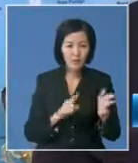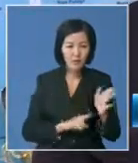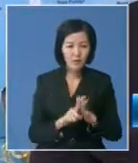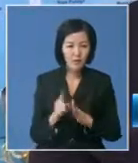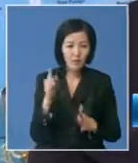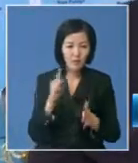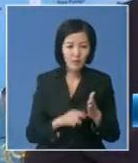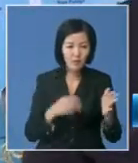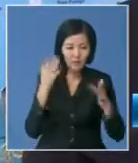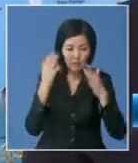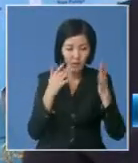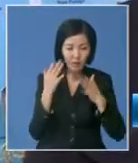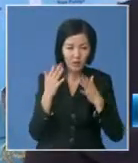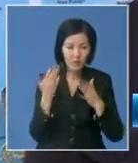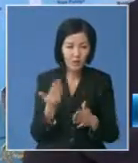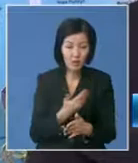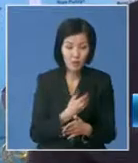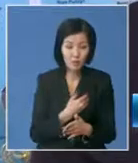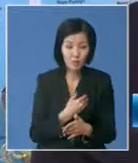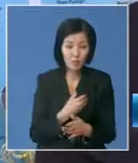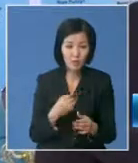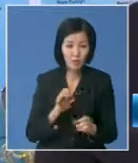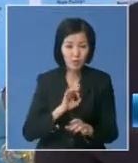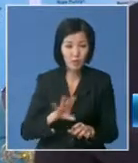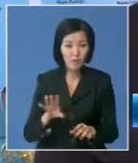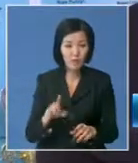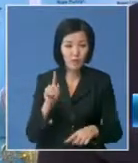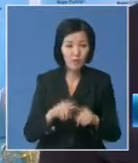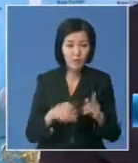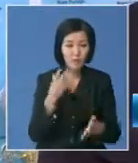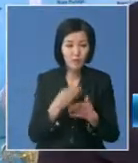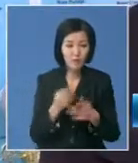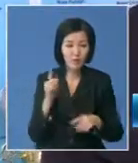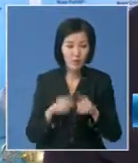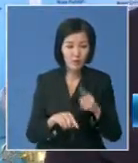мечтают что ему вроде